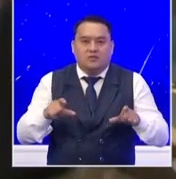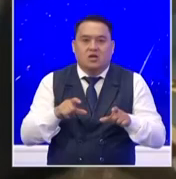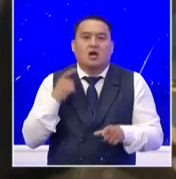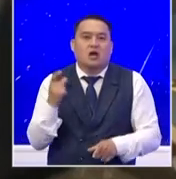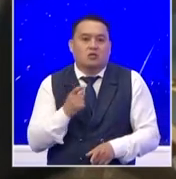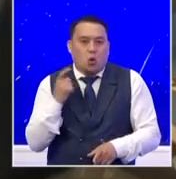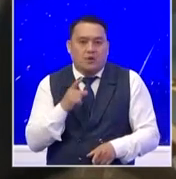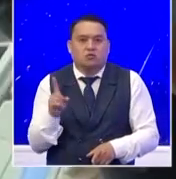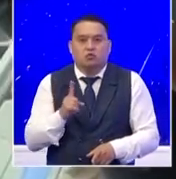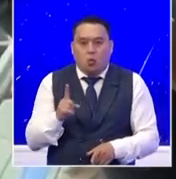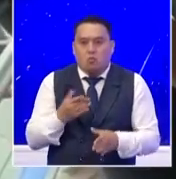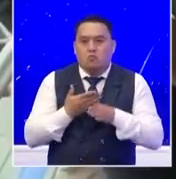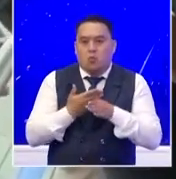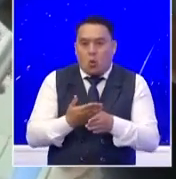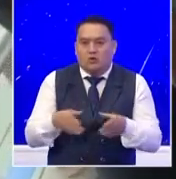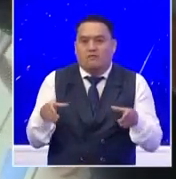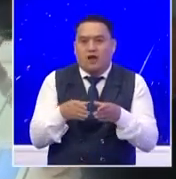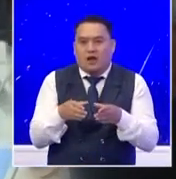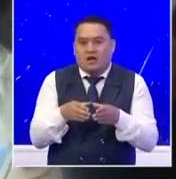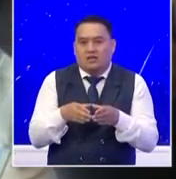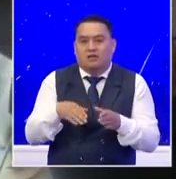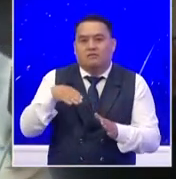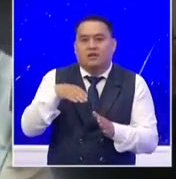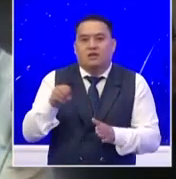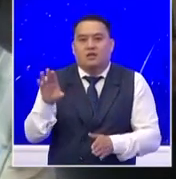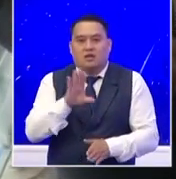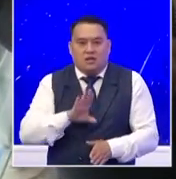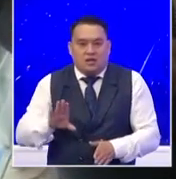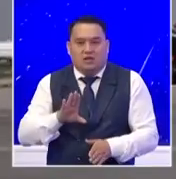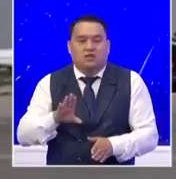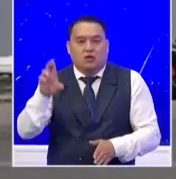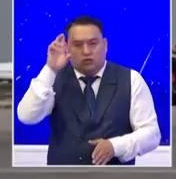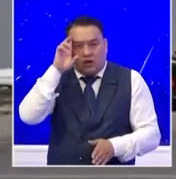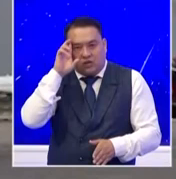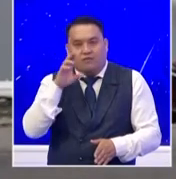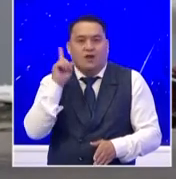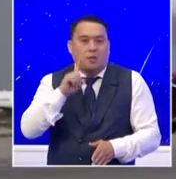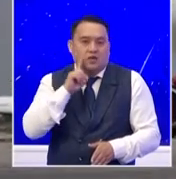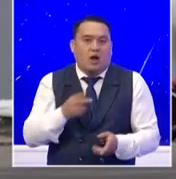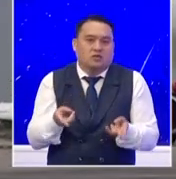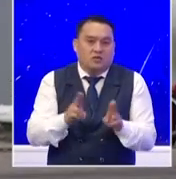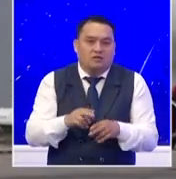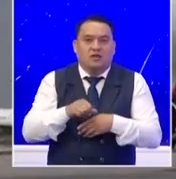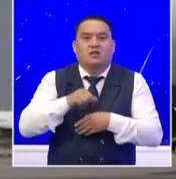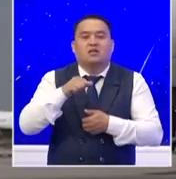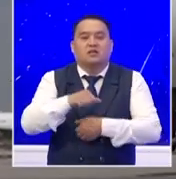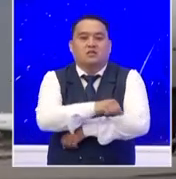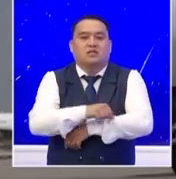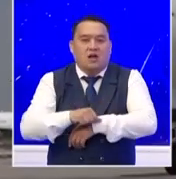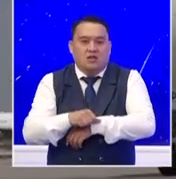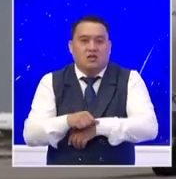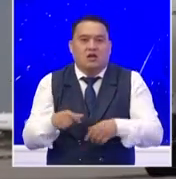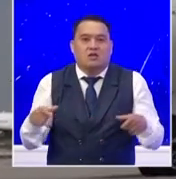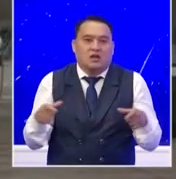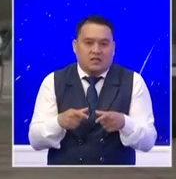экономики. Также сказалась помощь авиакомпании в репатриации граждан ЕС, которые временно находились за границей, когда разразился